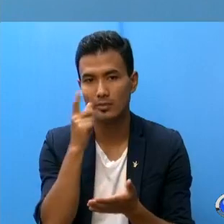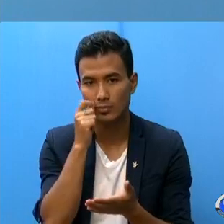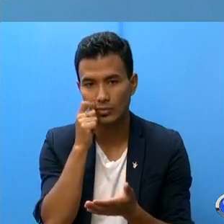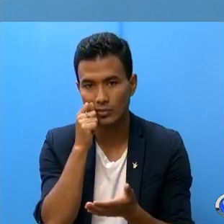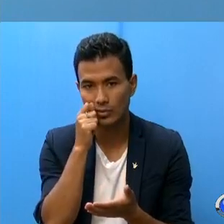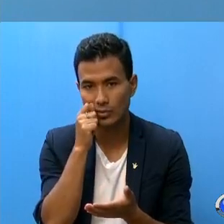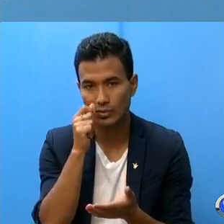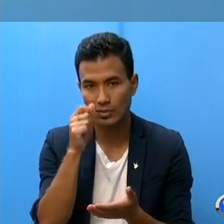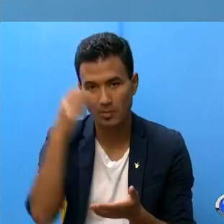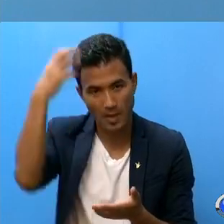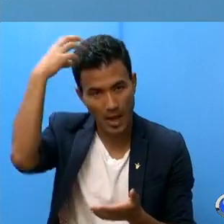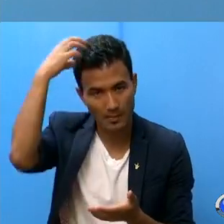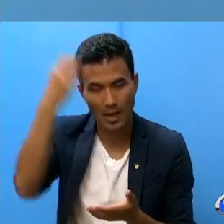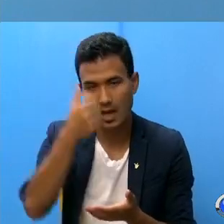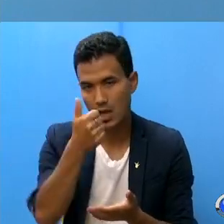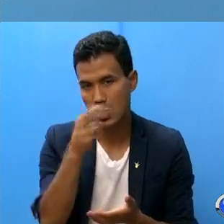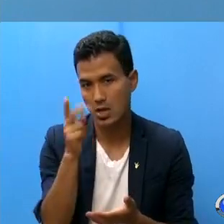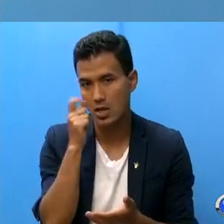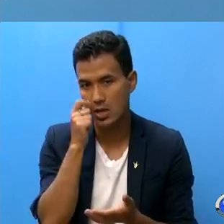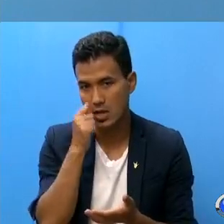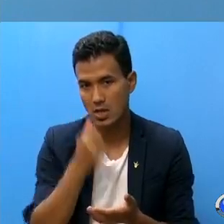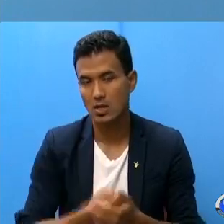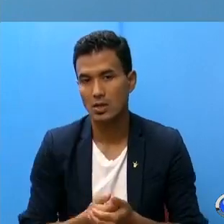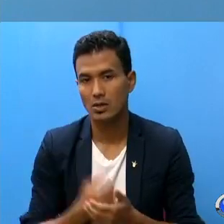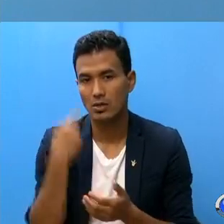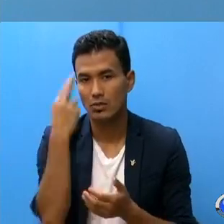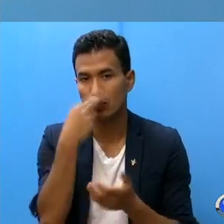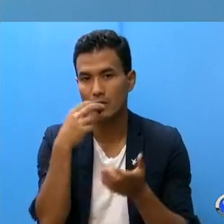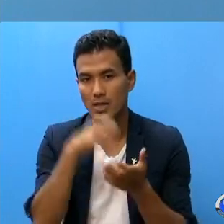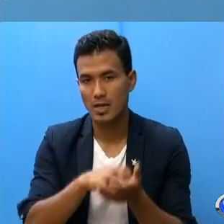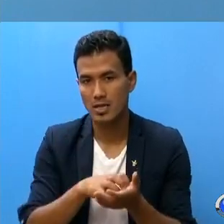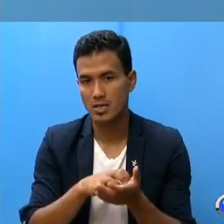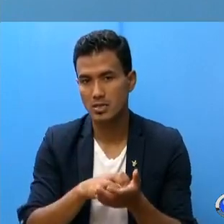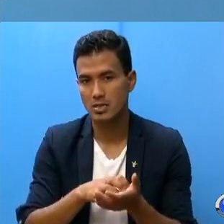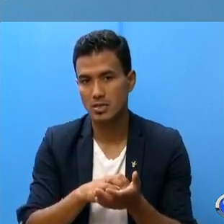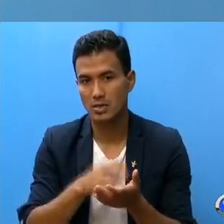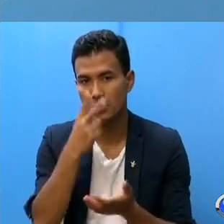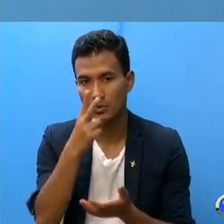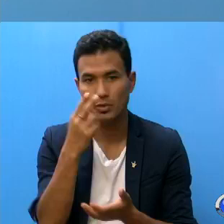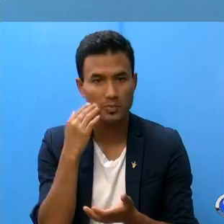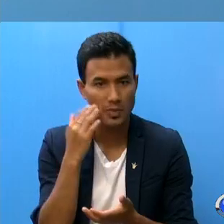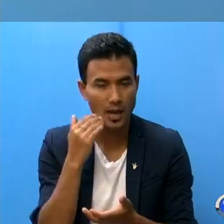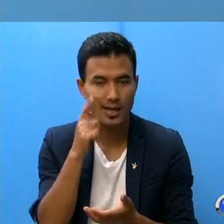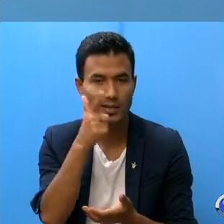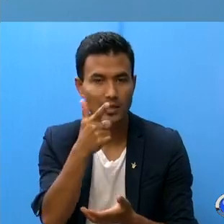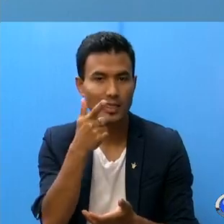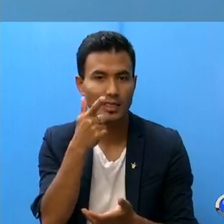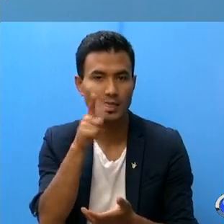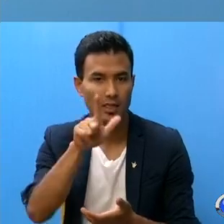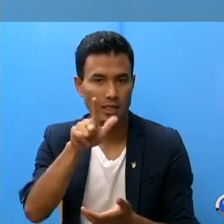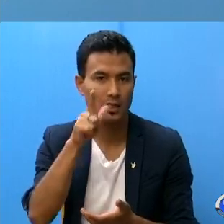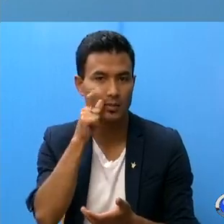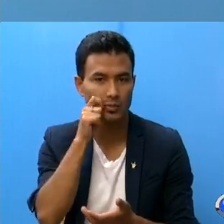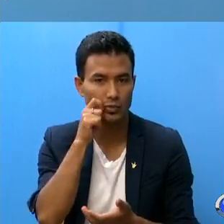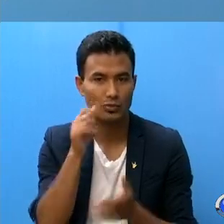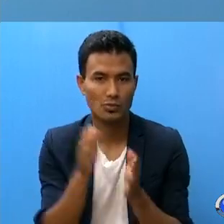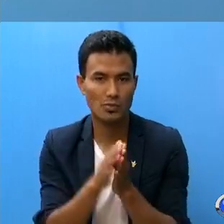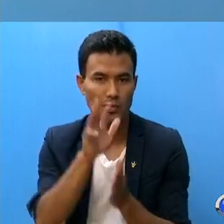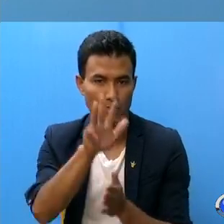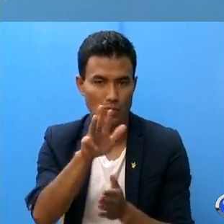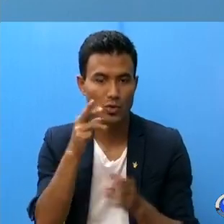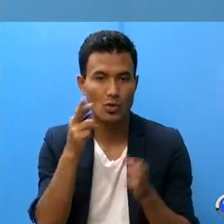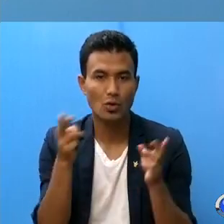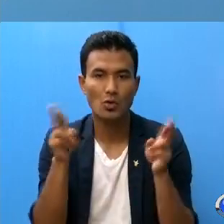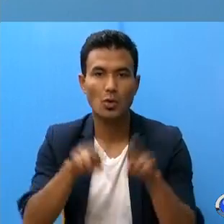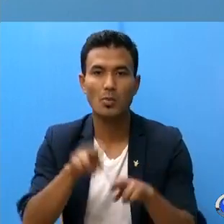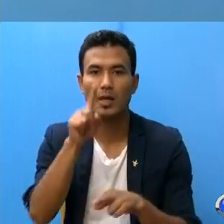पुरुष, पालपा का छो जना पुरुष, रुपन देही का दुई महिला साथ पुरुष गरी नौ जना, रोलपा